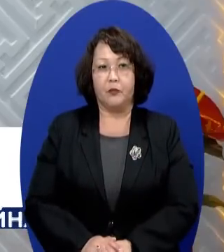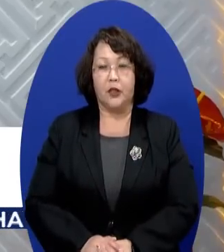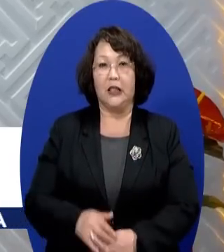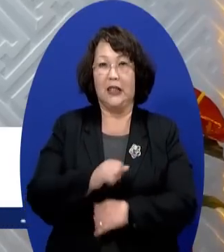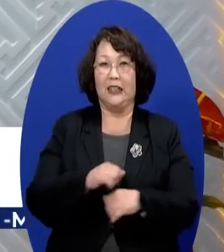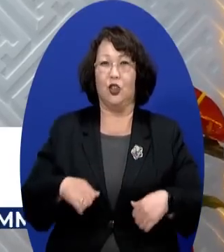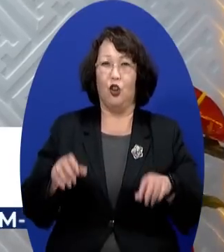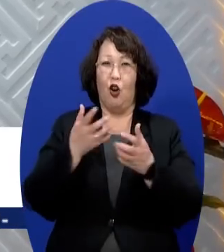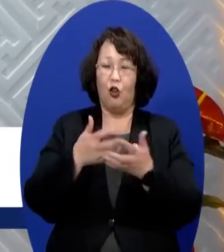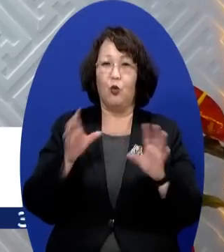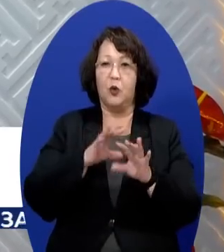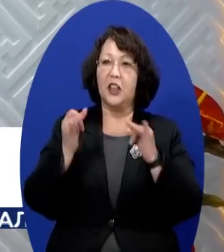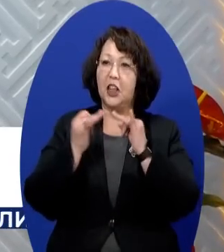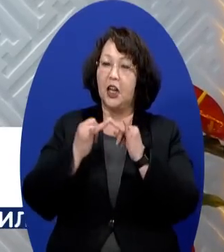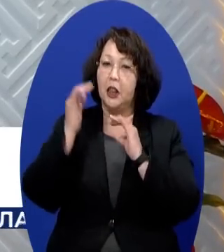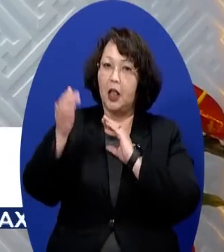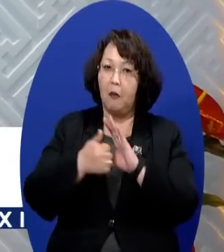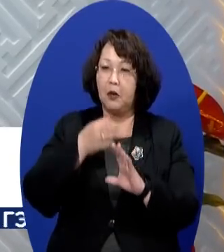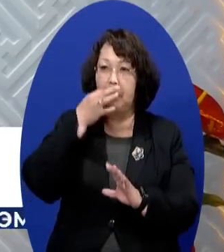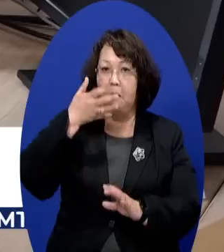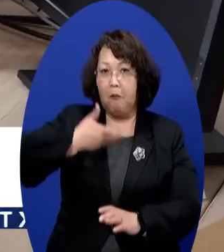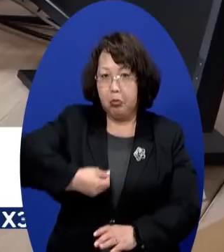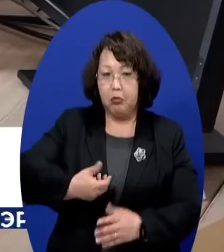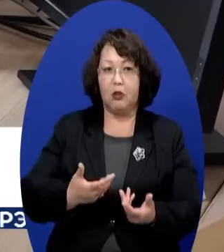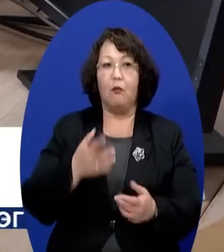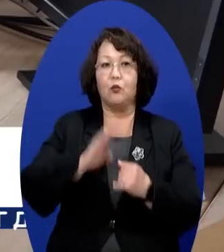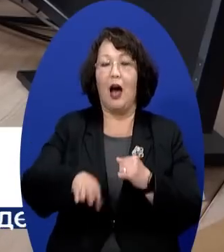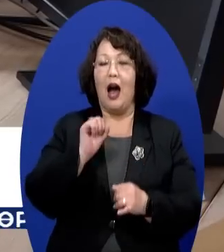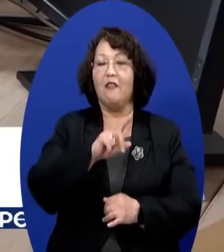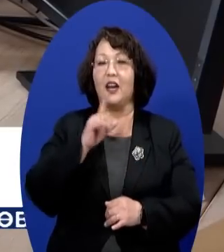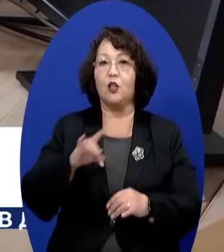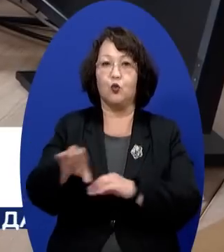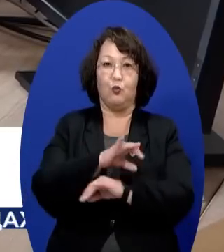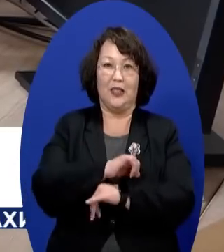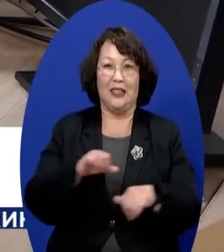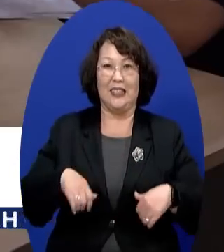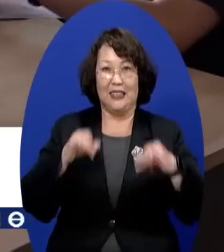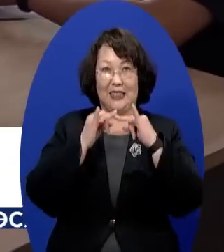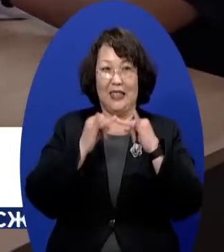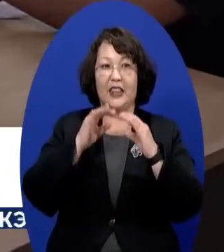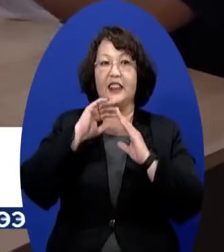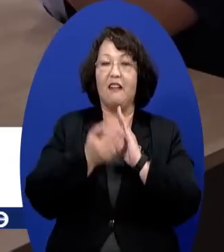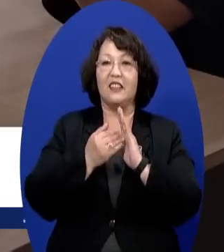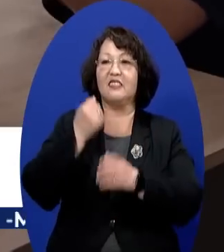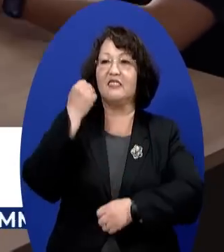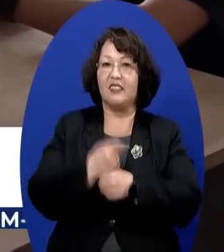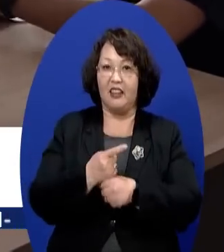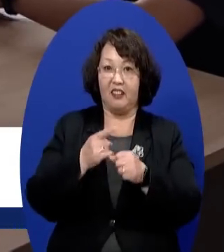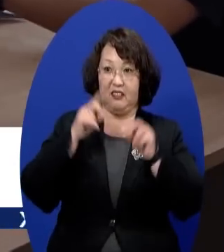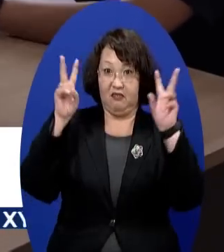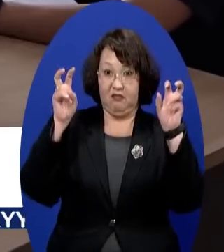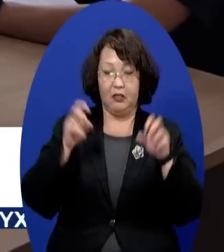Иргэд ихэвчлэн цахим залил нь дүртэж байна. Тухайлбал хамгийн сүүлд 12 сумын иргэн онлайнаар тавилга захиалга нэртэй газартаа